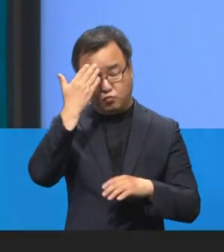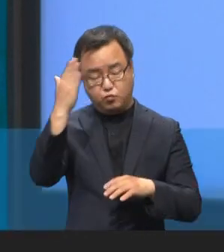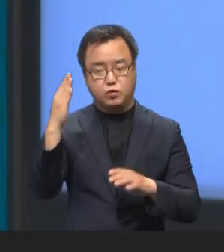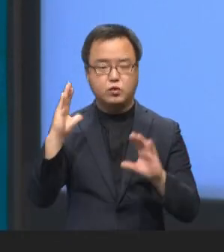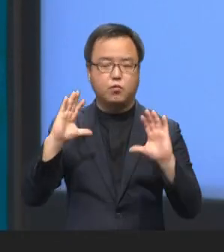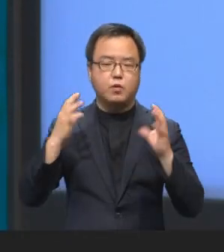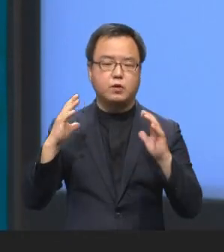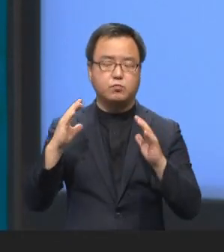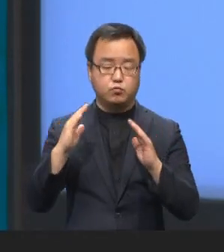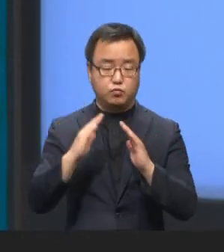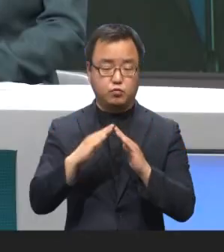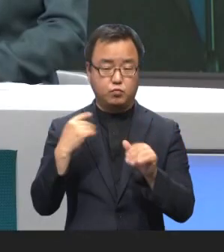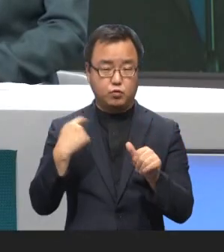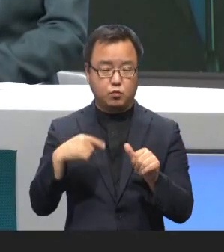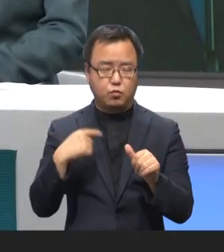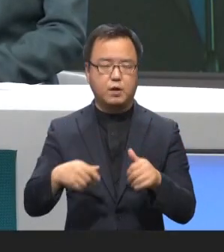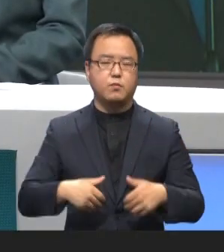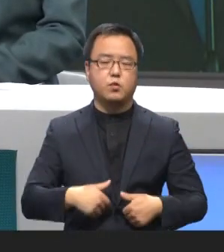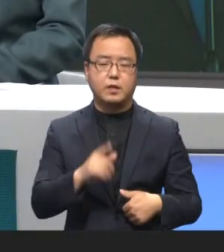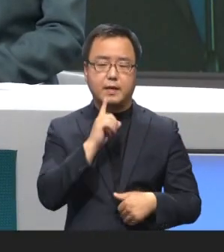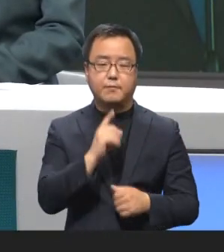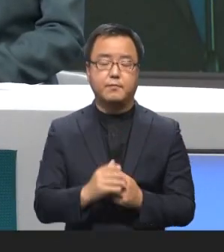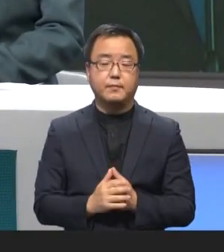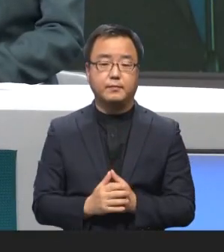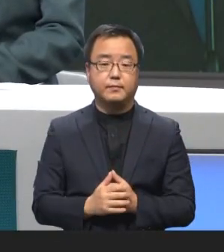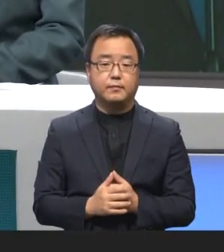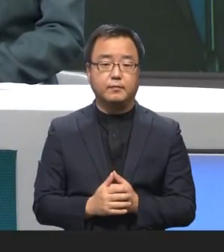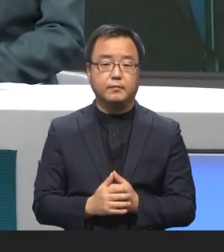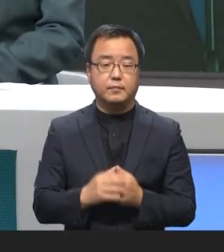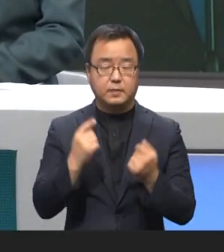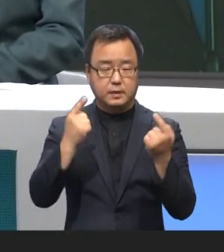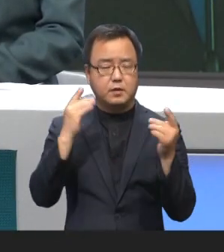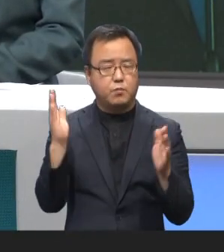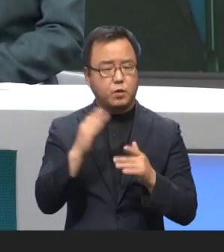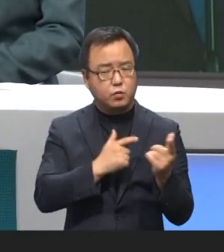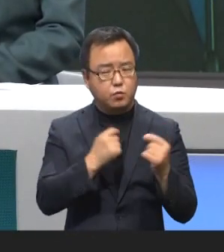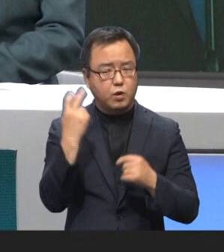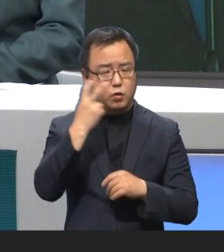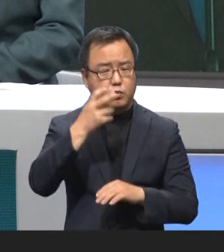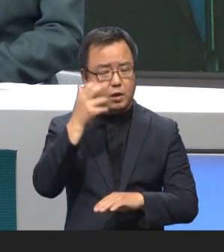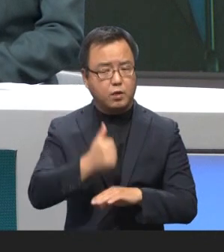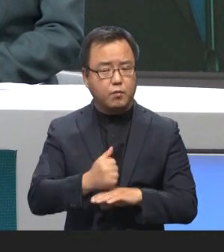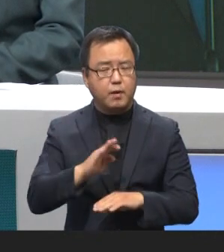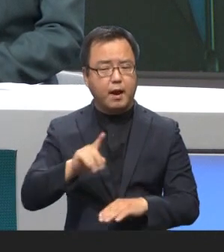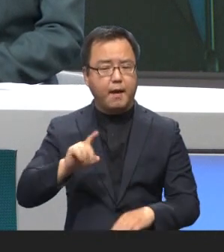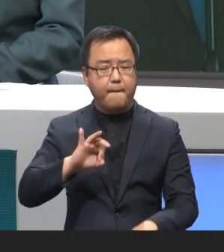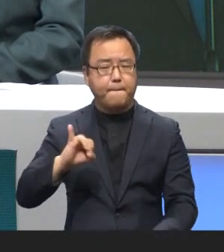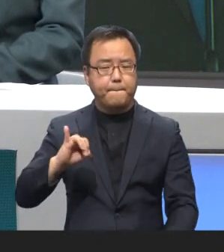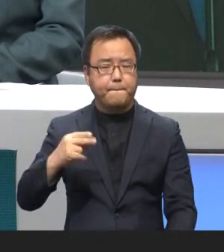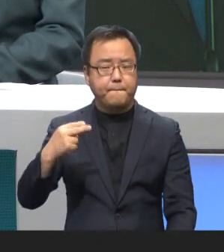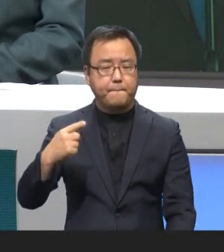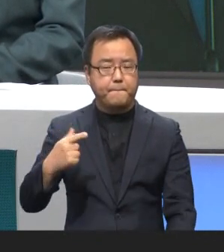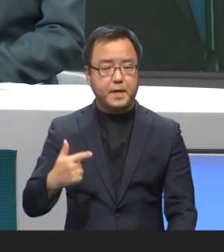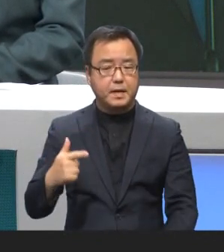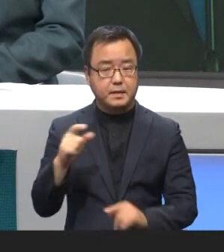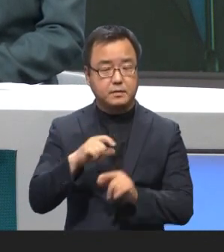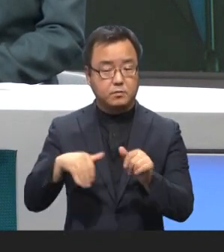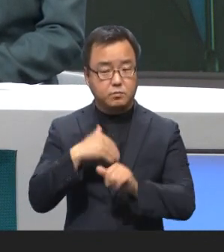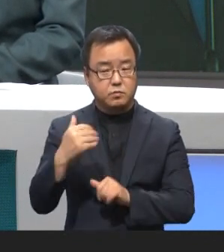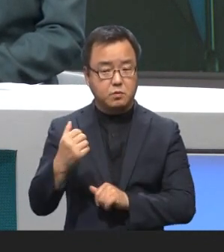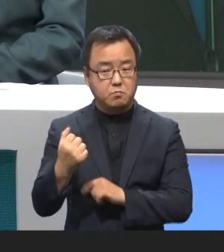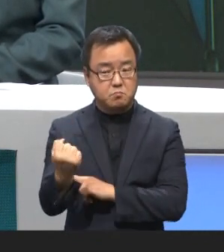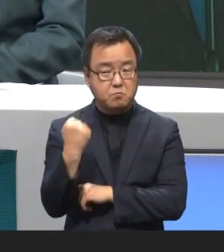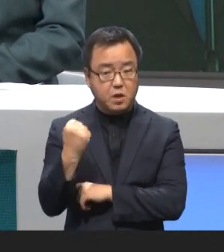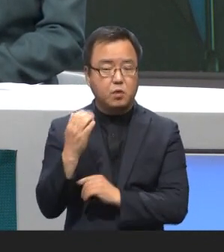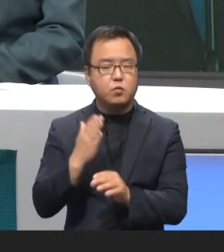제안하고 있습니다. 대학생들 공통조사 결과를 확인해 보니까 아무래도 바이든 후보가 좀 우세한 경향이 있던데 코로나19로